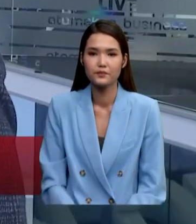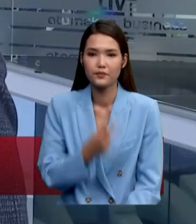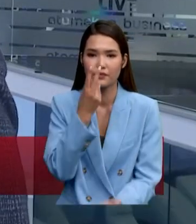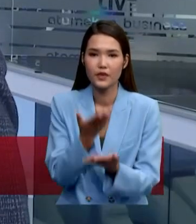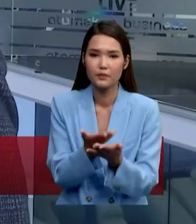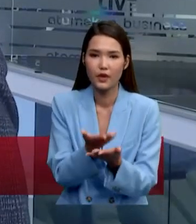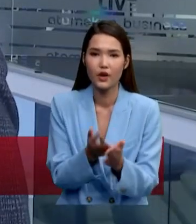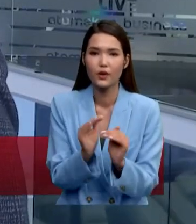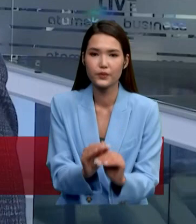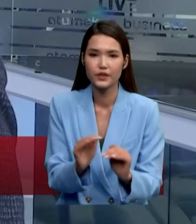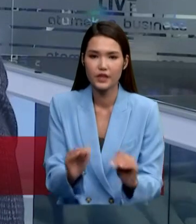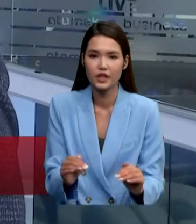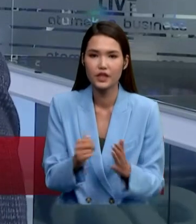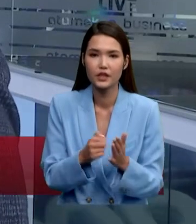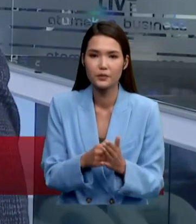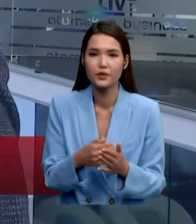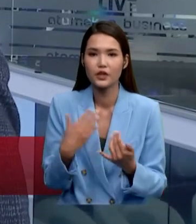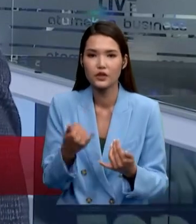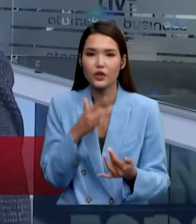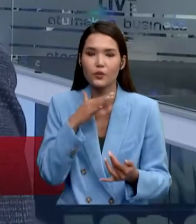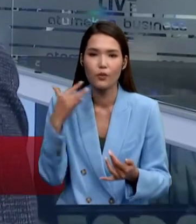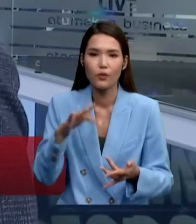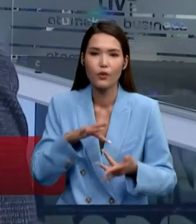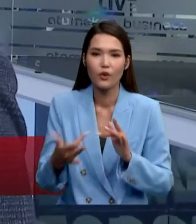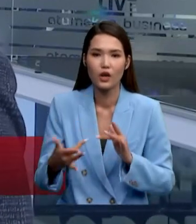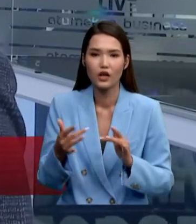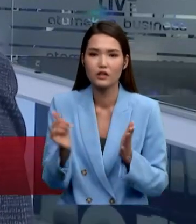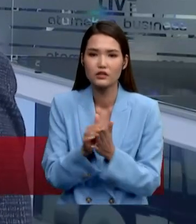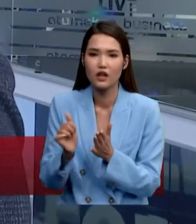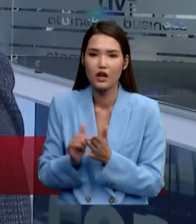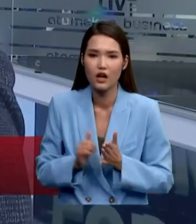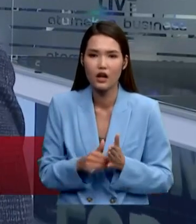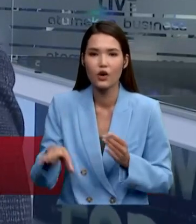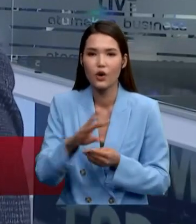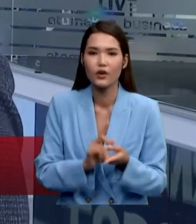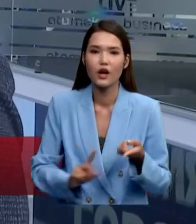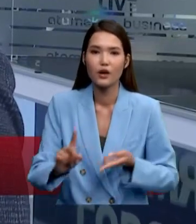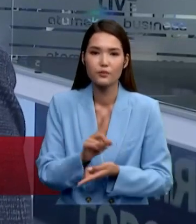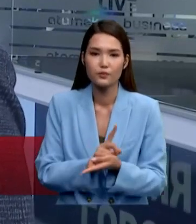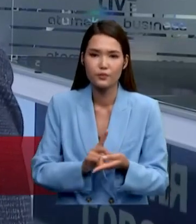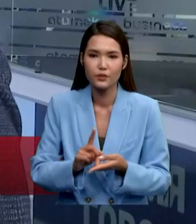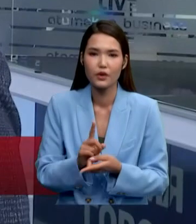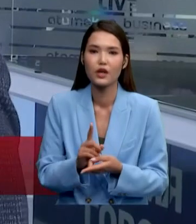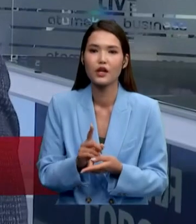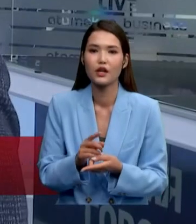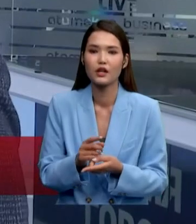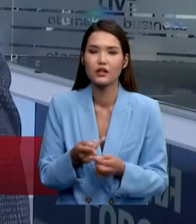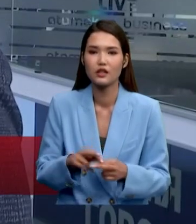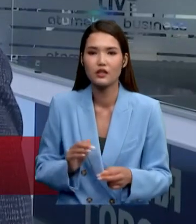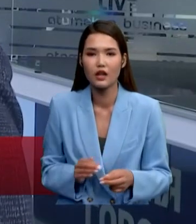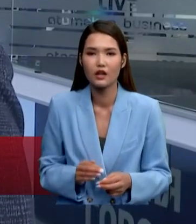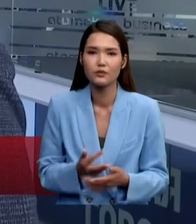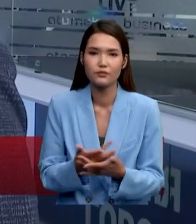показывают детям о том, что не все, что в интернете публикуется, это все является правдой или там